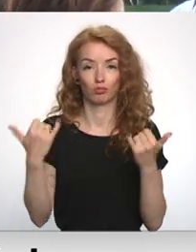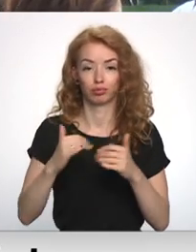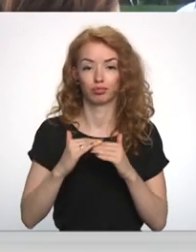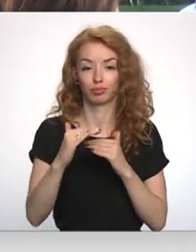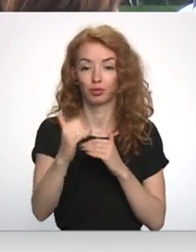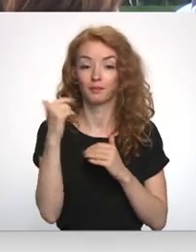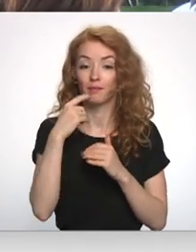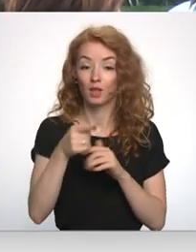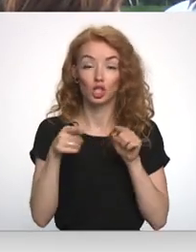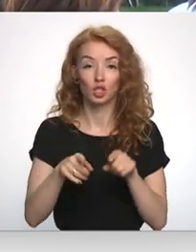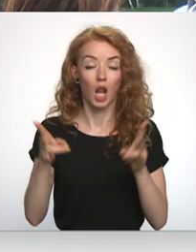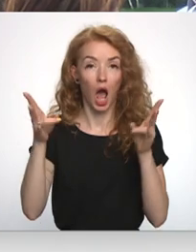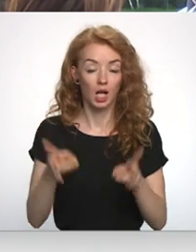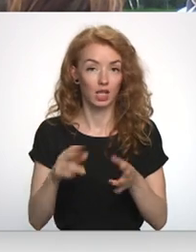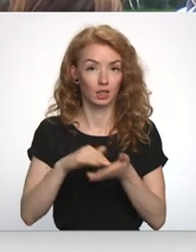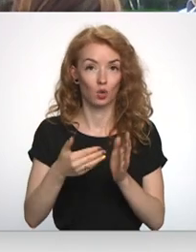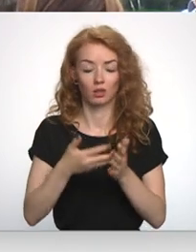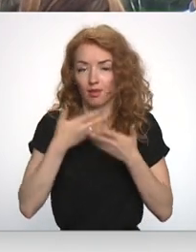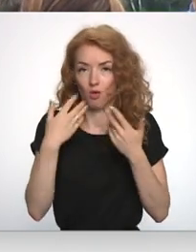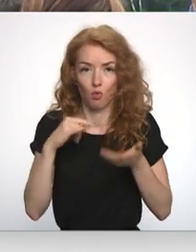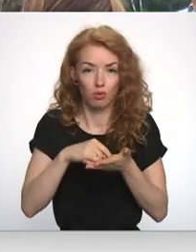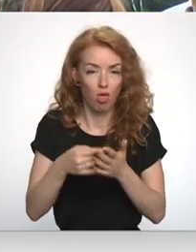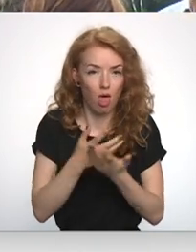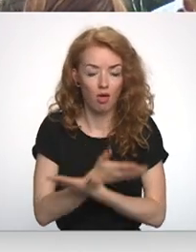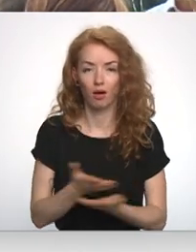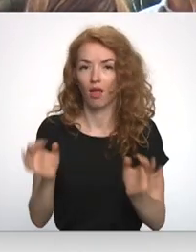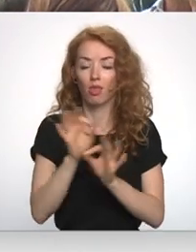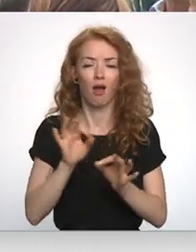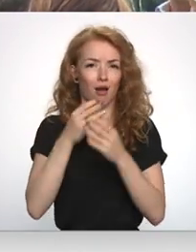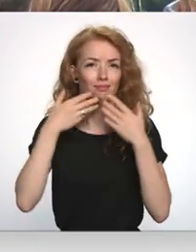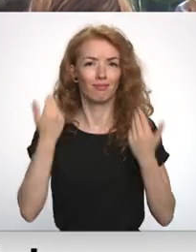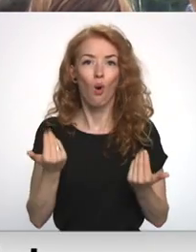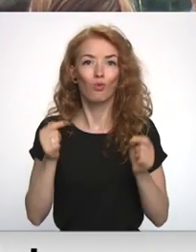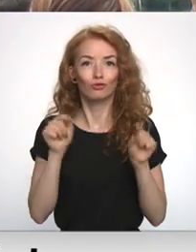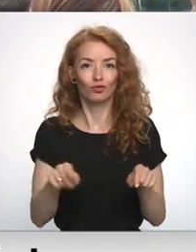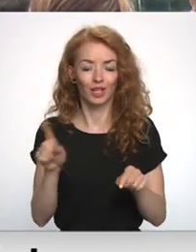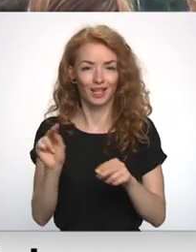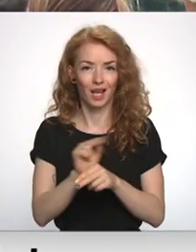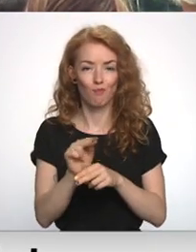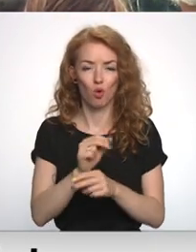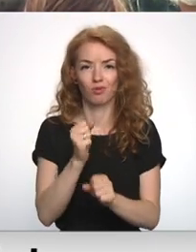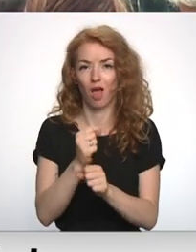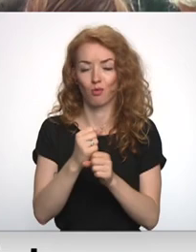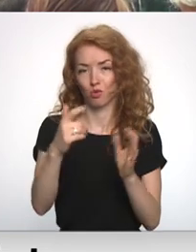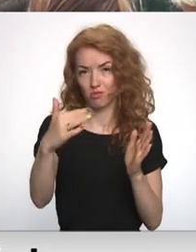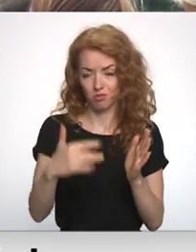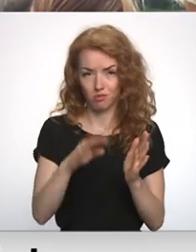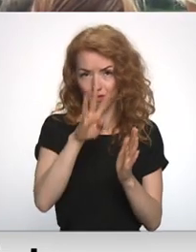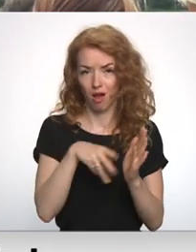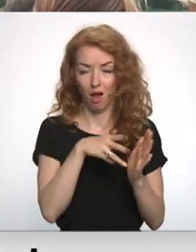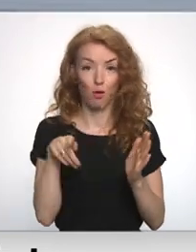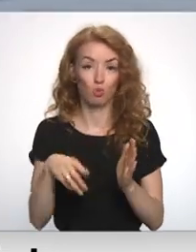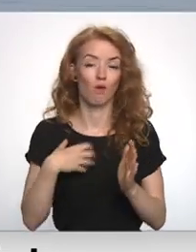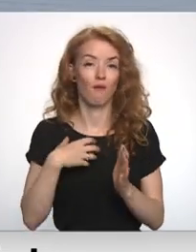ārkārtas situācija, kur nav ne projekta, nekā nav. Tātad šī ir remonta darbu tāme, kura ir